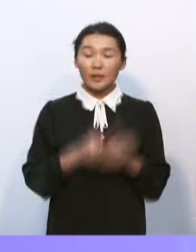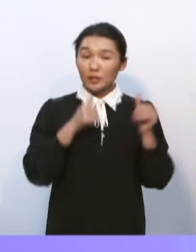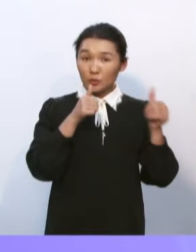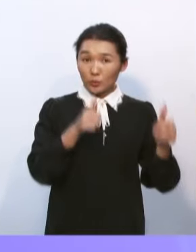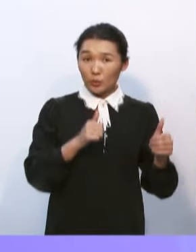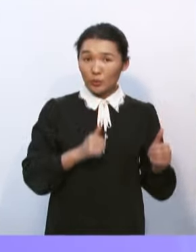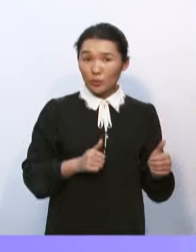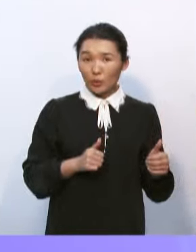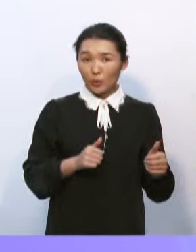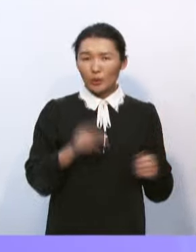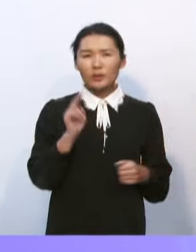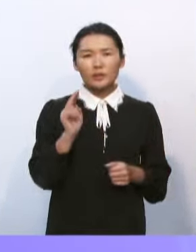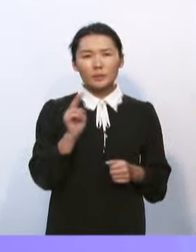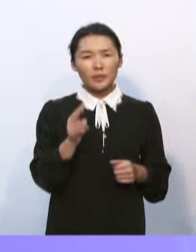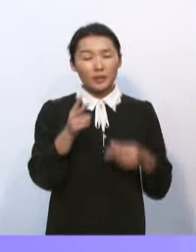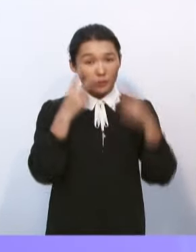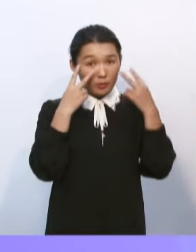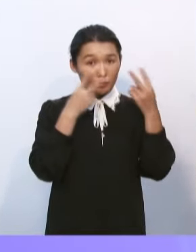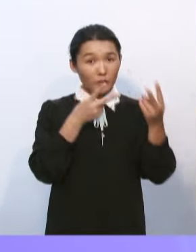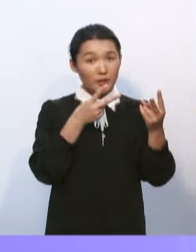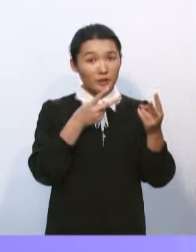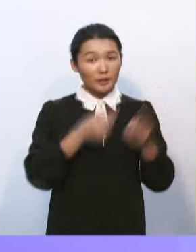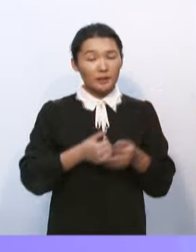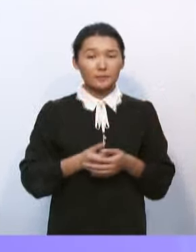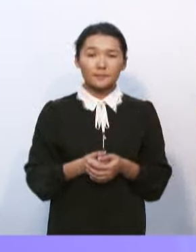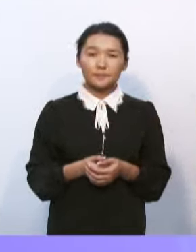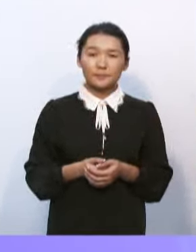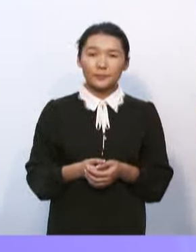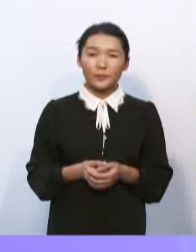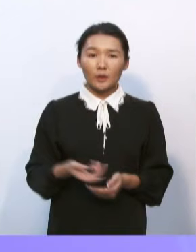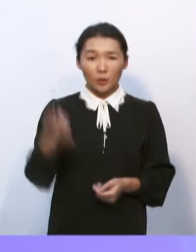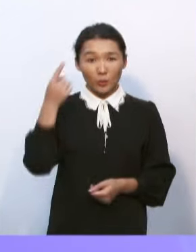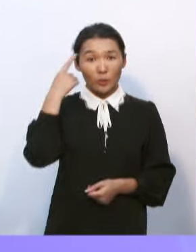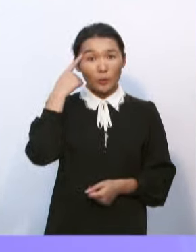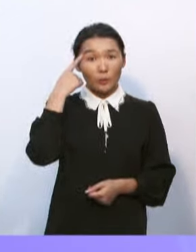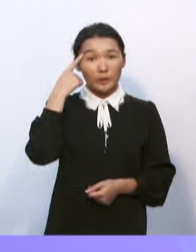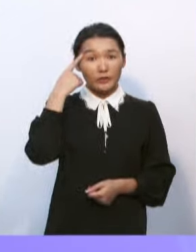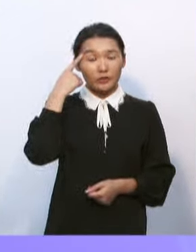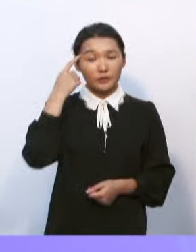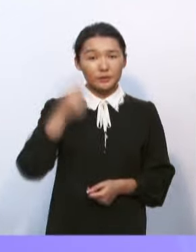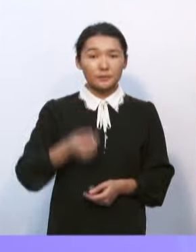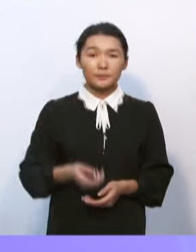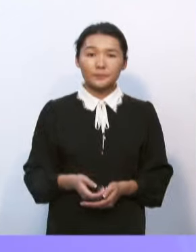сүрөттө кимдерди көрүп турасыңар? Ойлонгулачы.